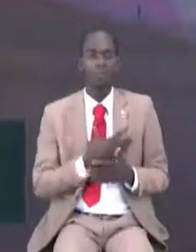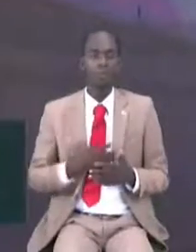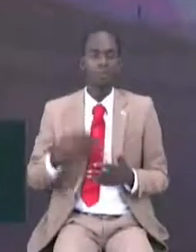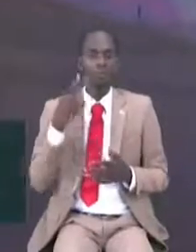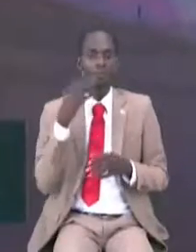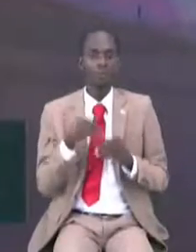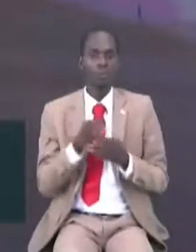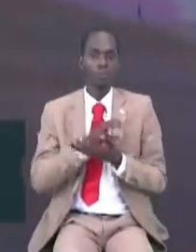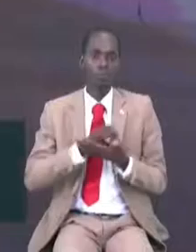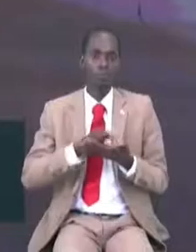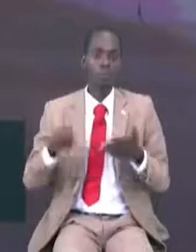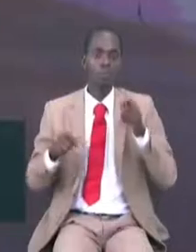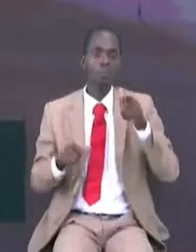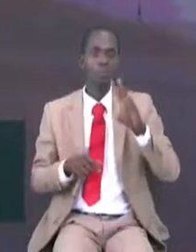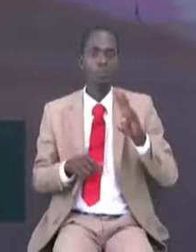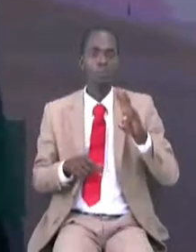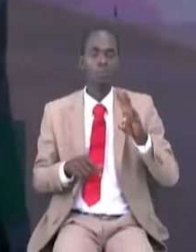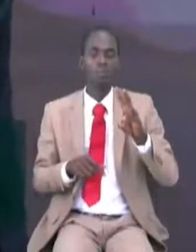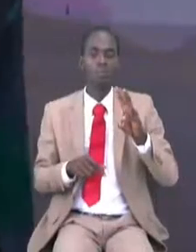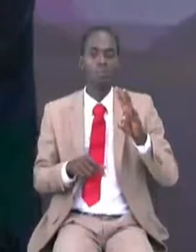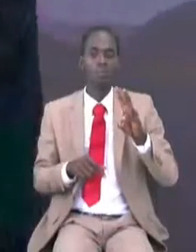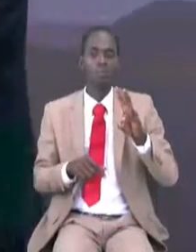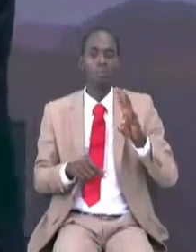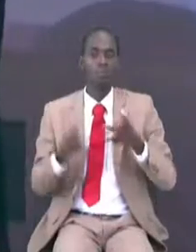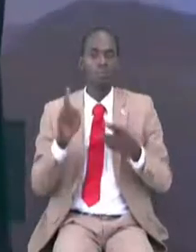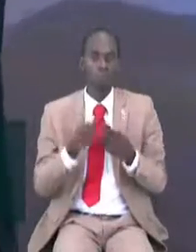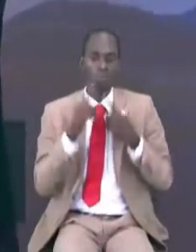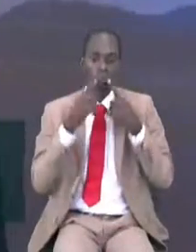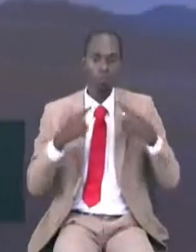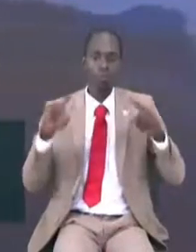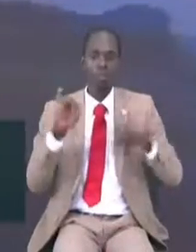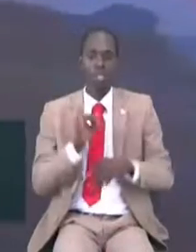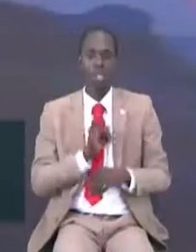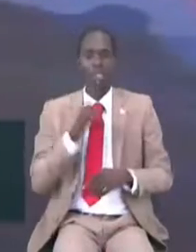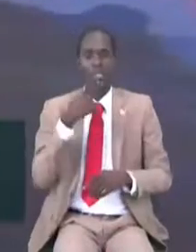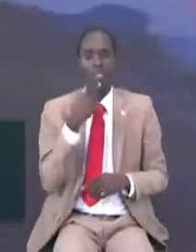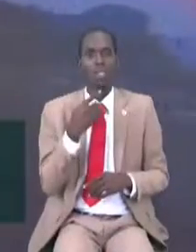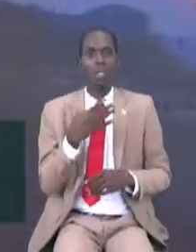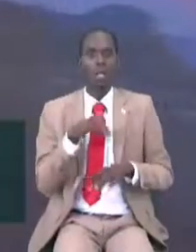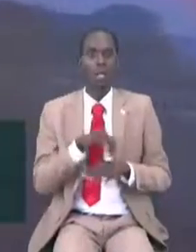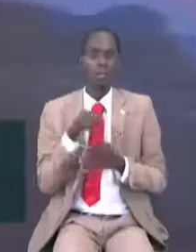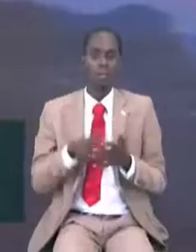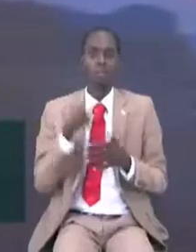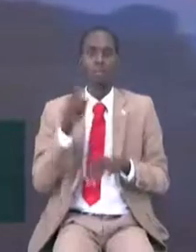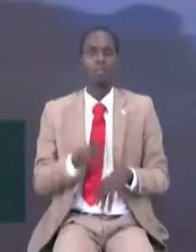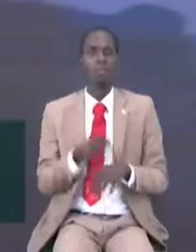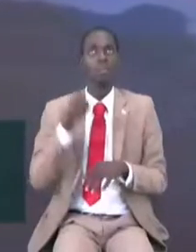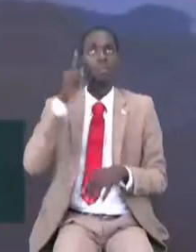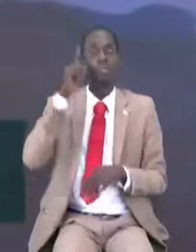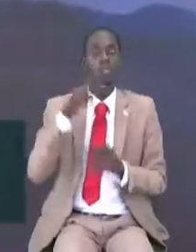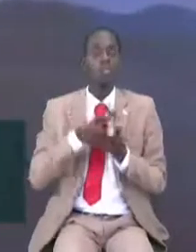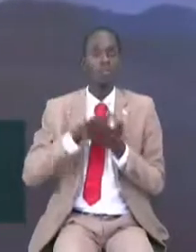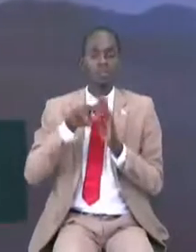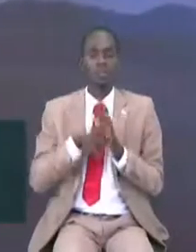sa justice dans le temps présent, de manière à être juste tout en justifiant